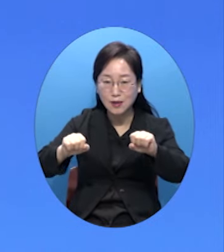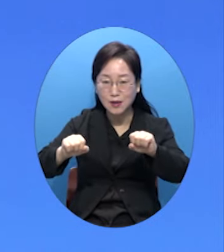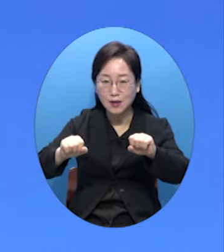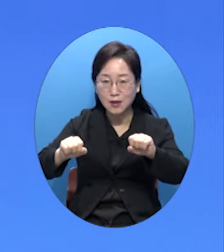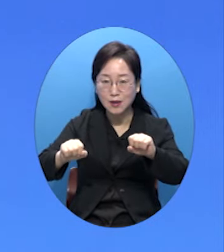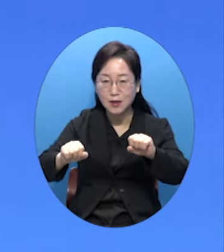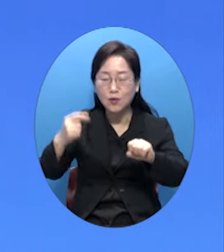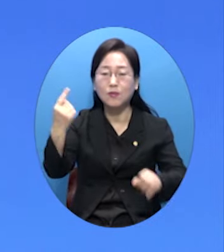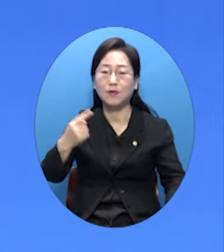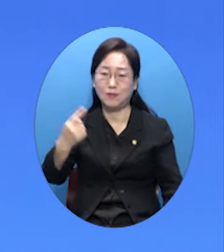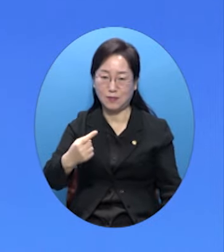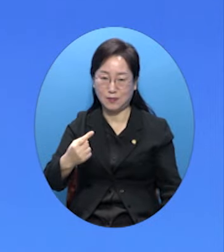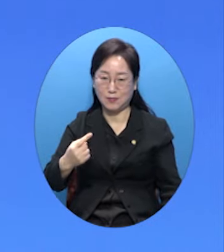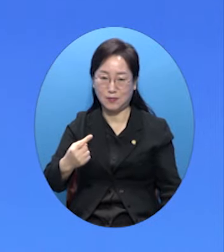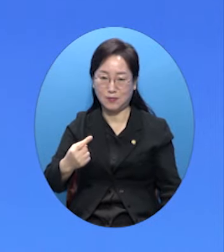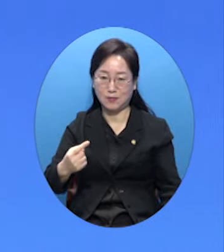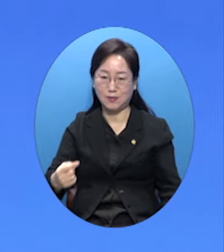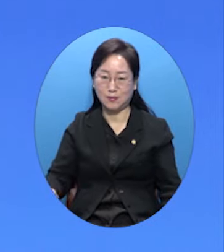때문에